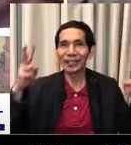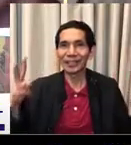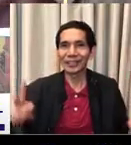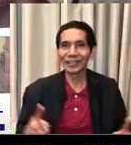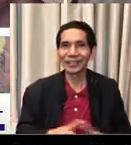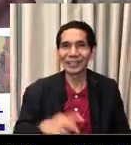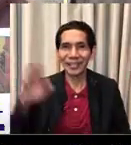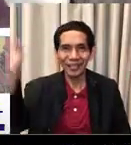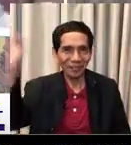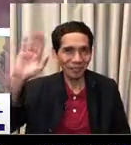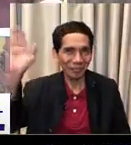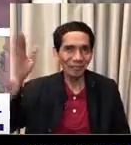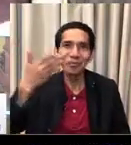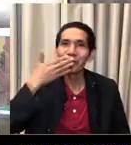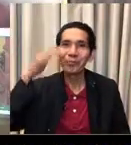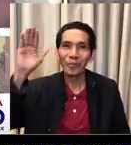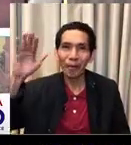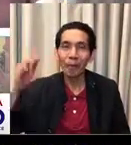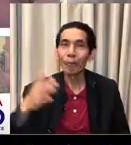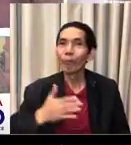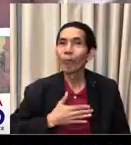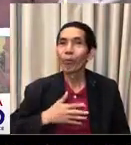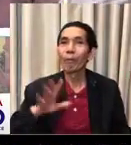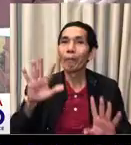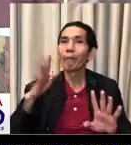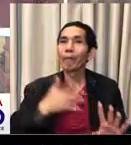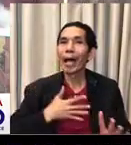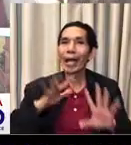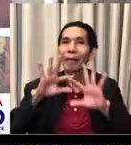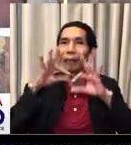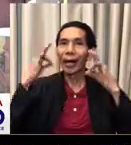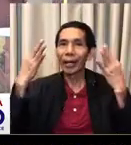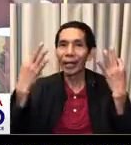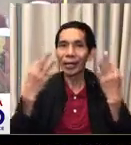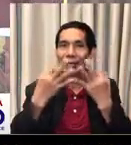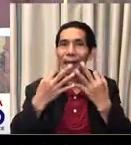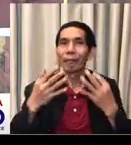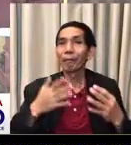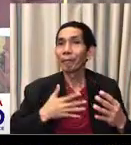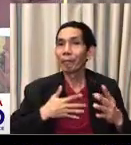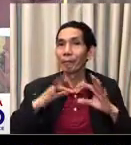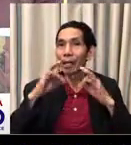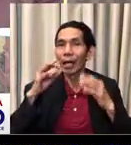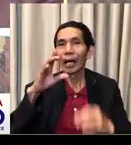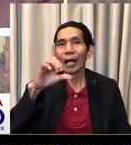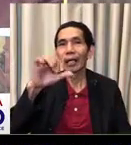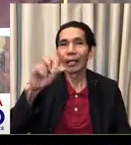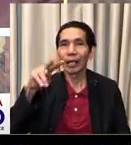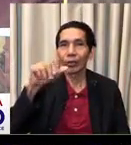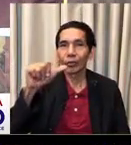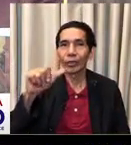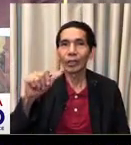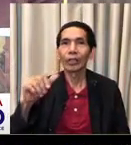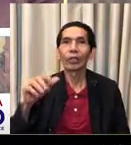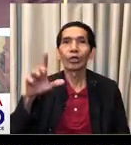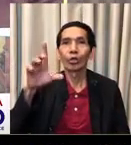Oh. Paano ako? Hindi, sa akin pong pamilya, sa pamilya ko, pamilya Lacuna, sa pamilya